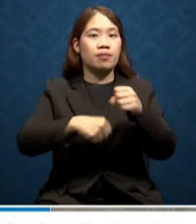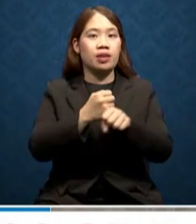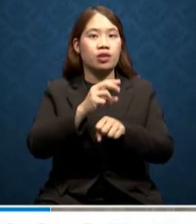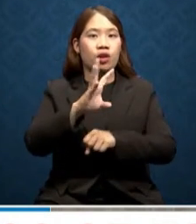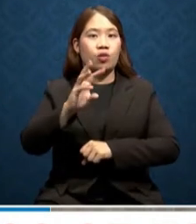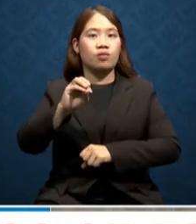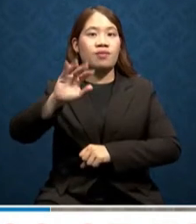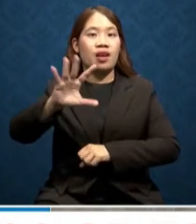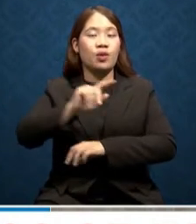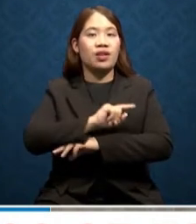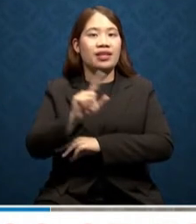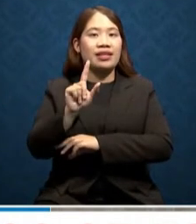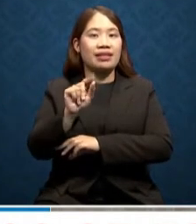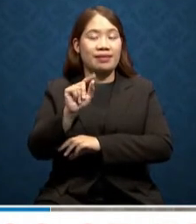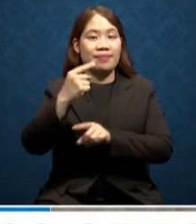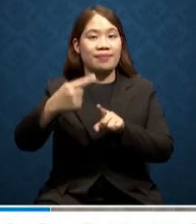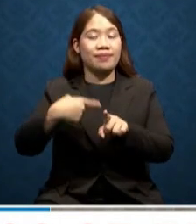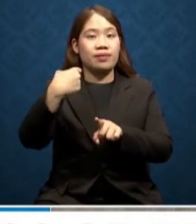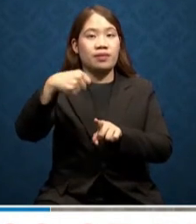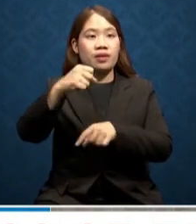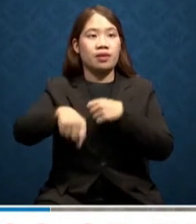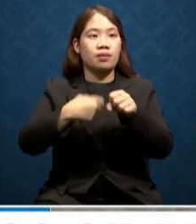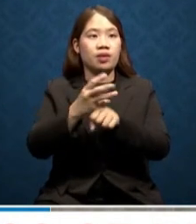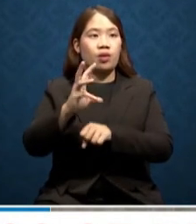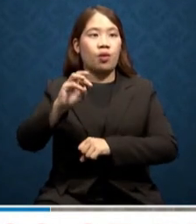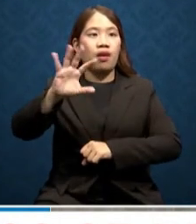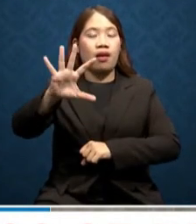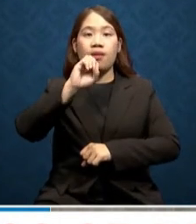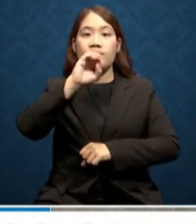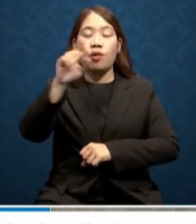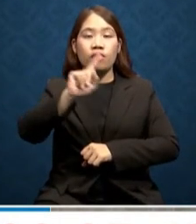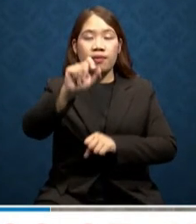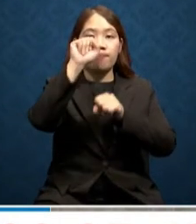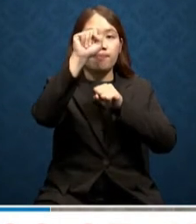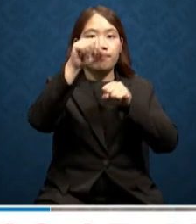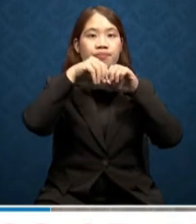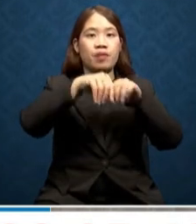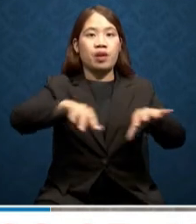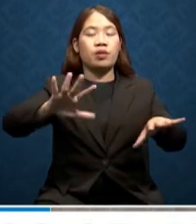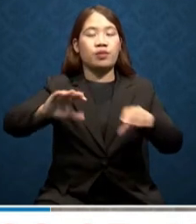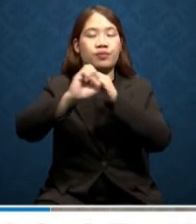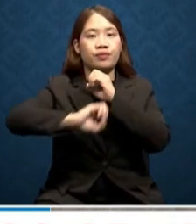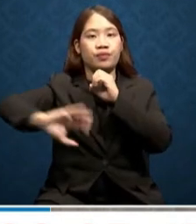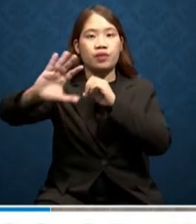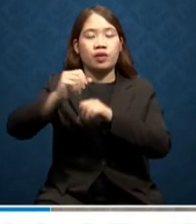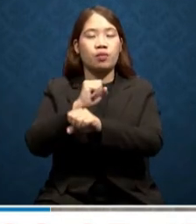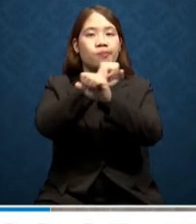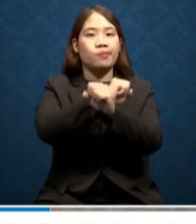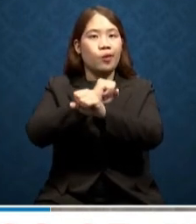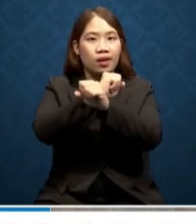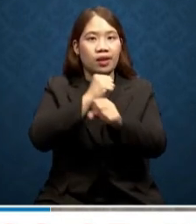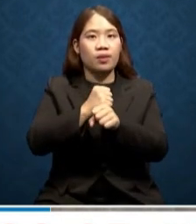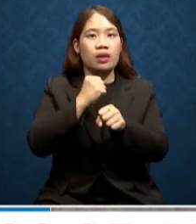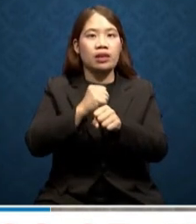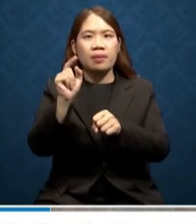20ตุลาคม 2565นั้นนะฮะชอบด้วยประกาศกสทชเรื่องมาตรการป้องกันมิให้มีการกระทำการ